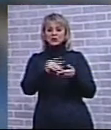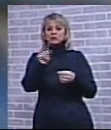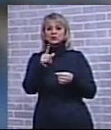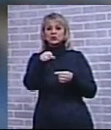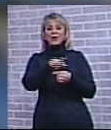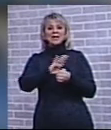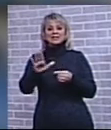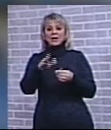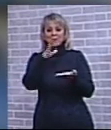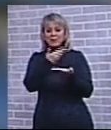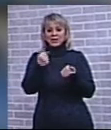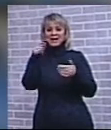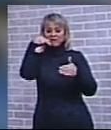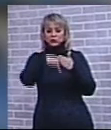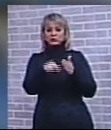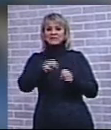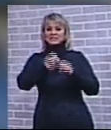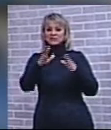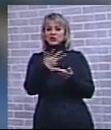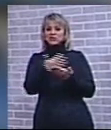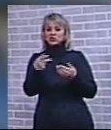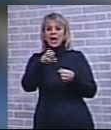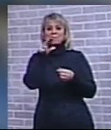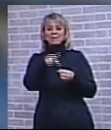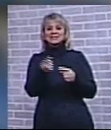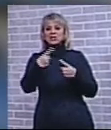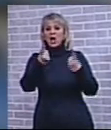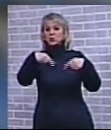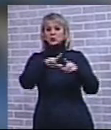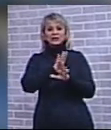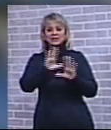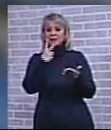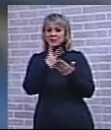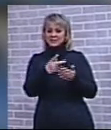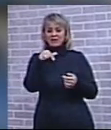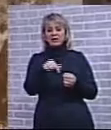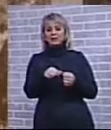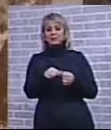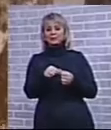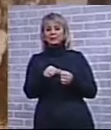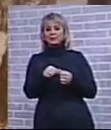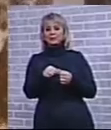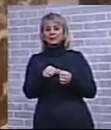что они не содержали каких-либо взрывчатых веществ и опасности для окружающих не представляли.